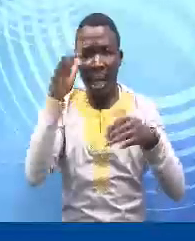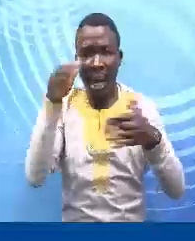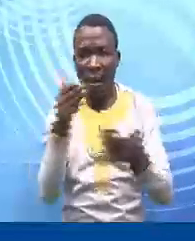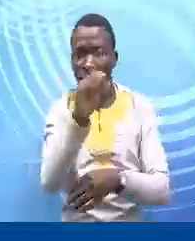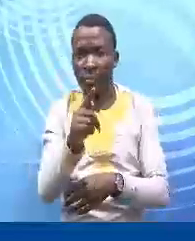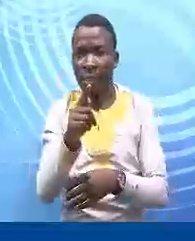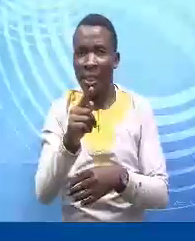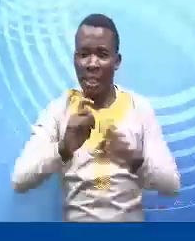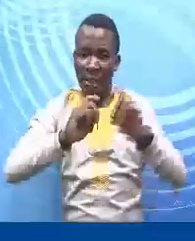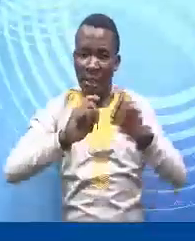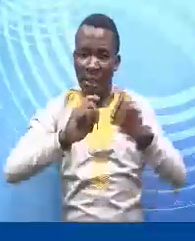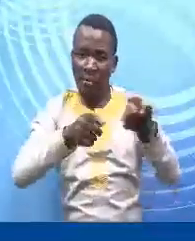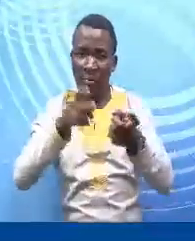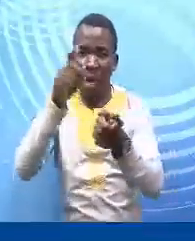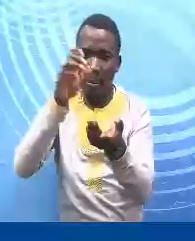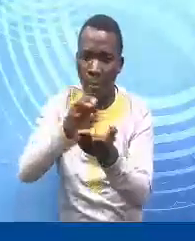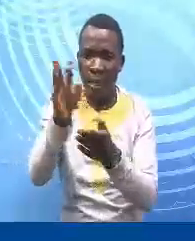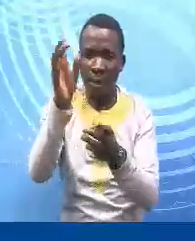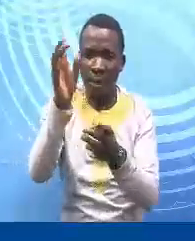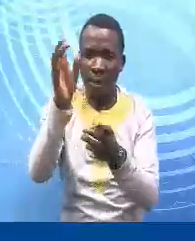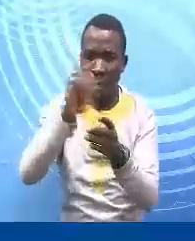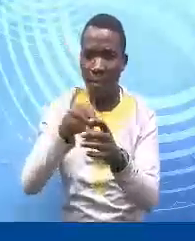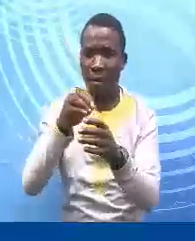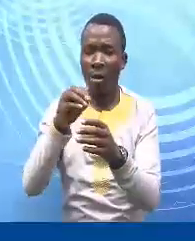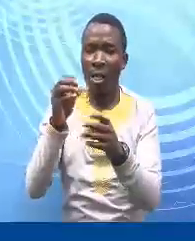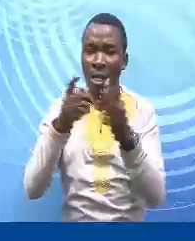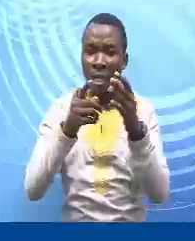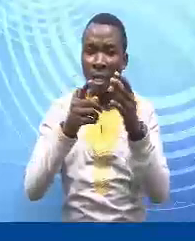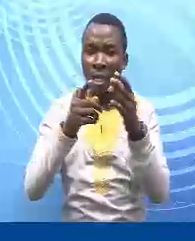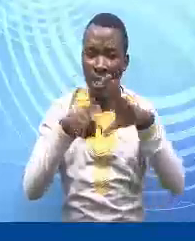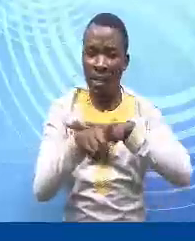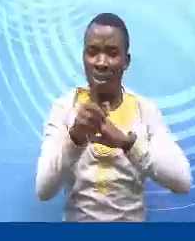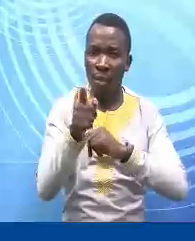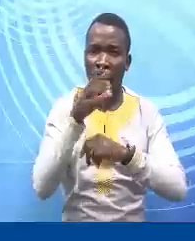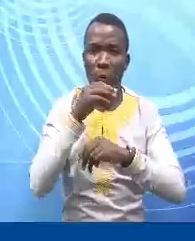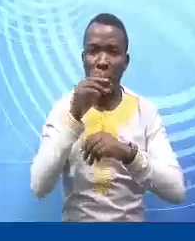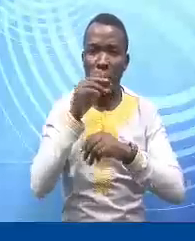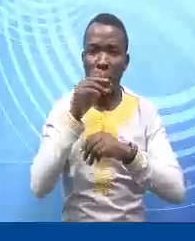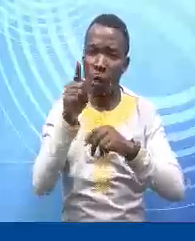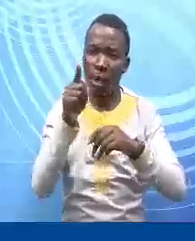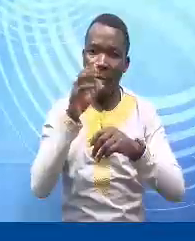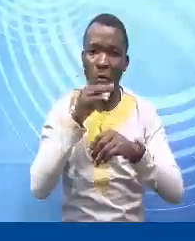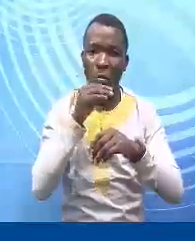nkuracyobo bayimusohoyemo hinjiramo uriya muhungu uriya muhungu nubwo